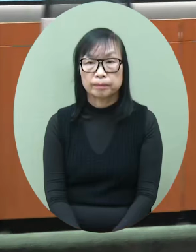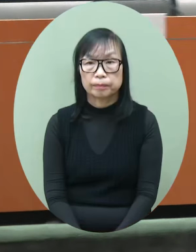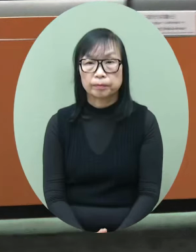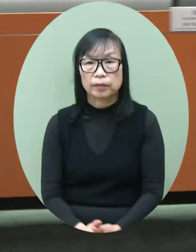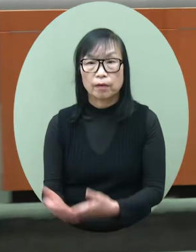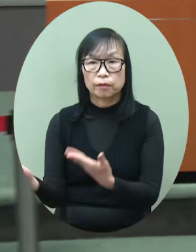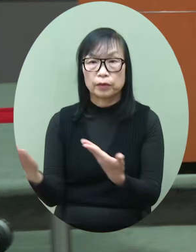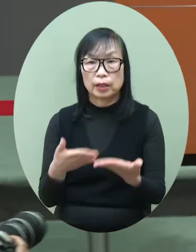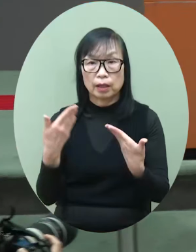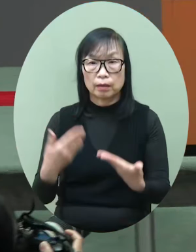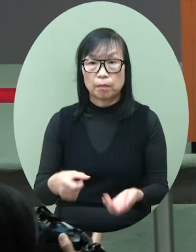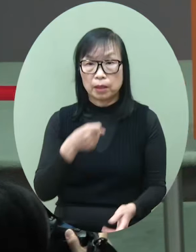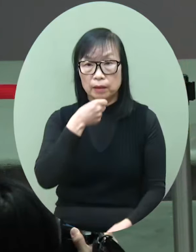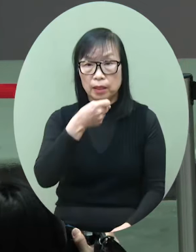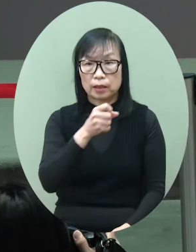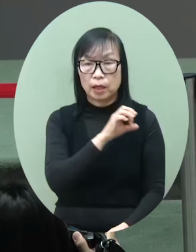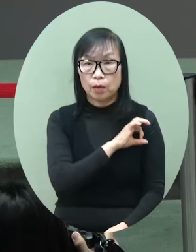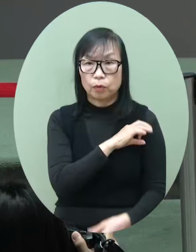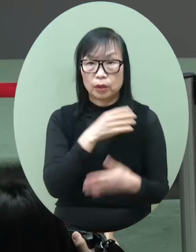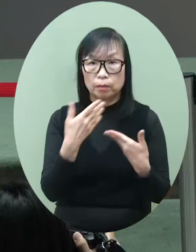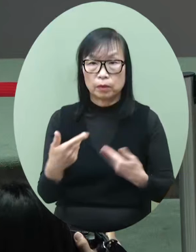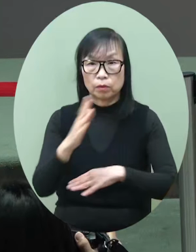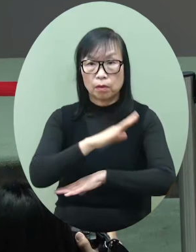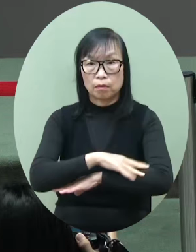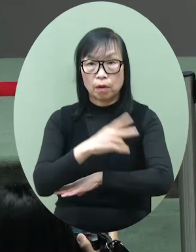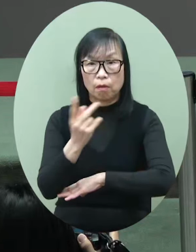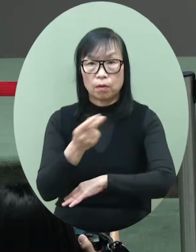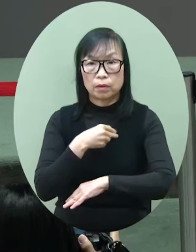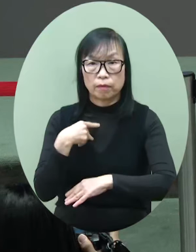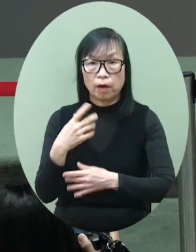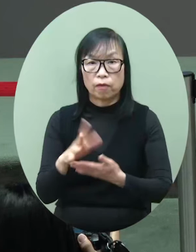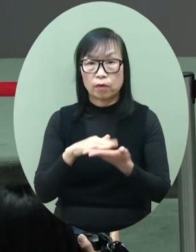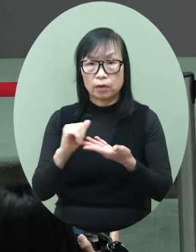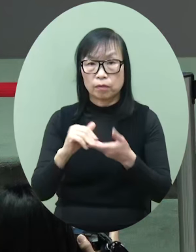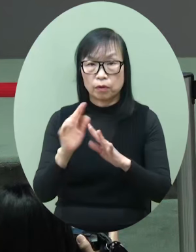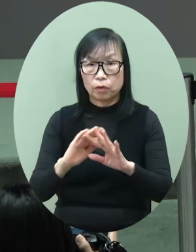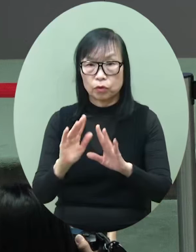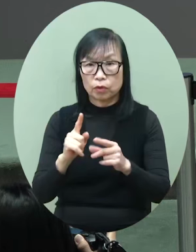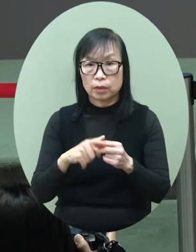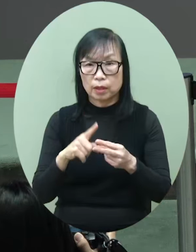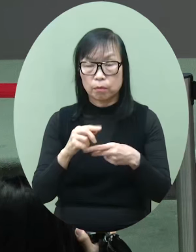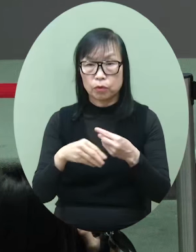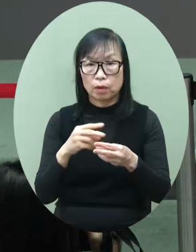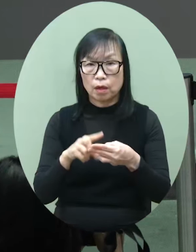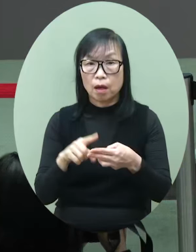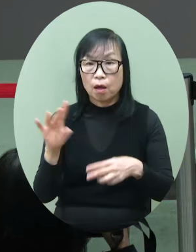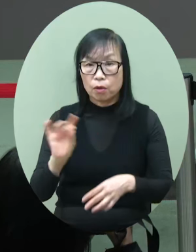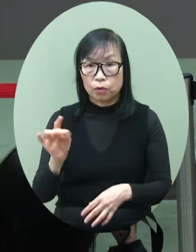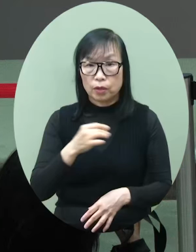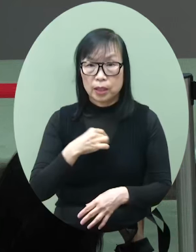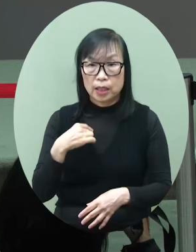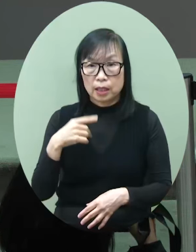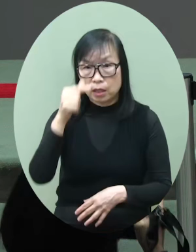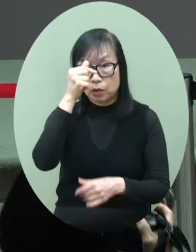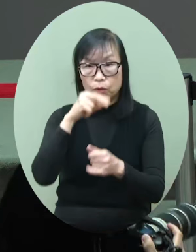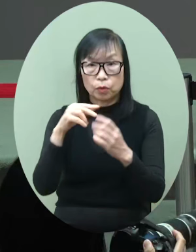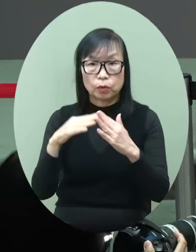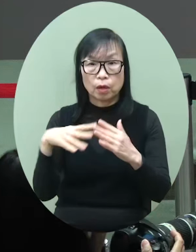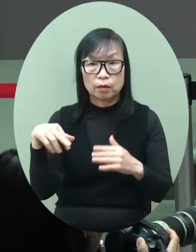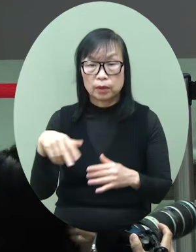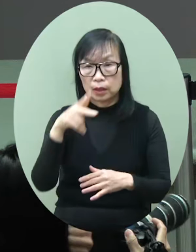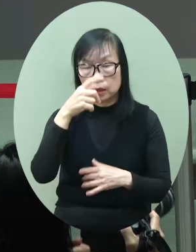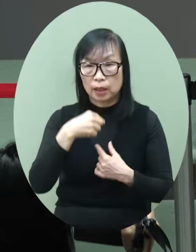歡迎大家出席今日的記者會今天台上兩位醫生分別是衛生防護中心傳染病處主任張竹君醫生以及醫管局總